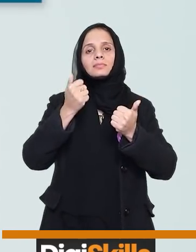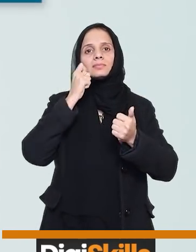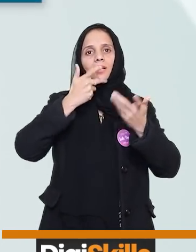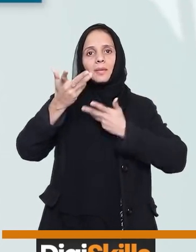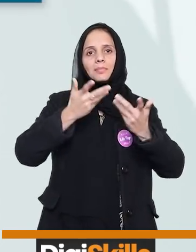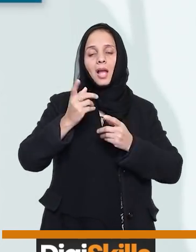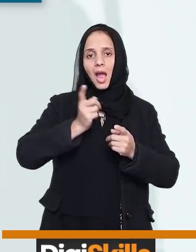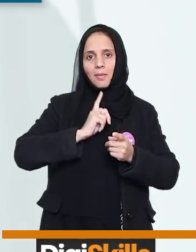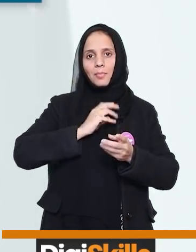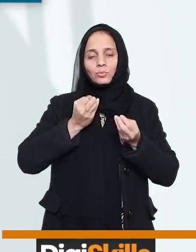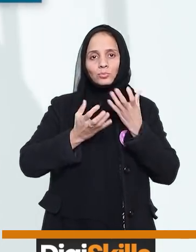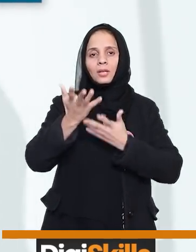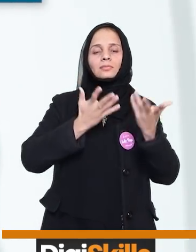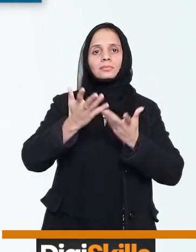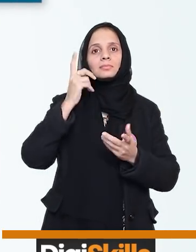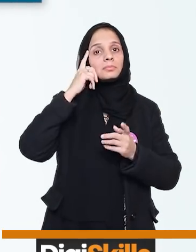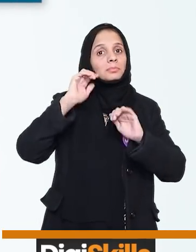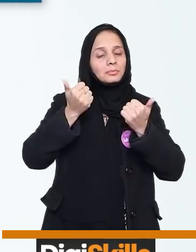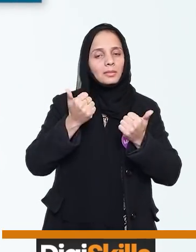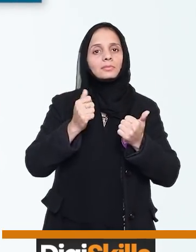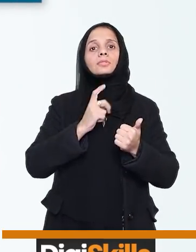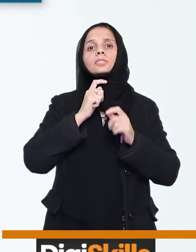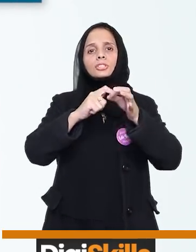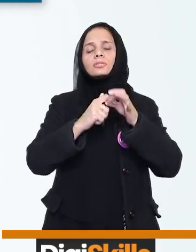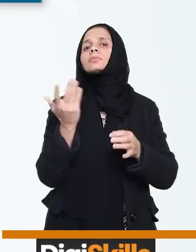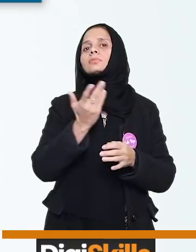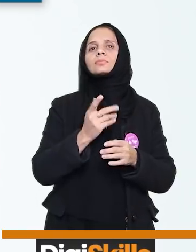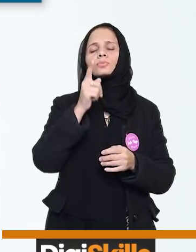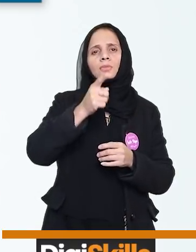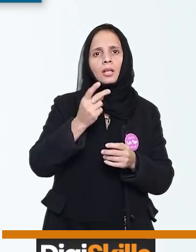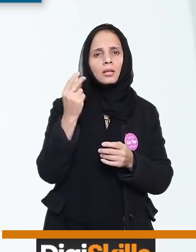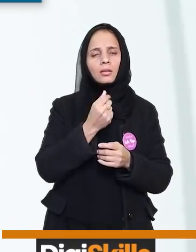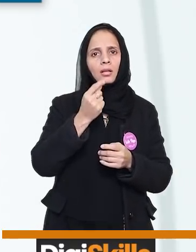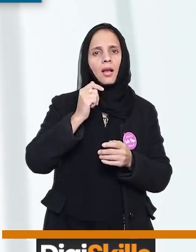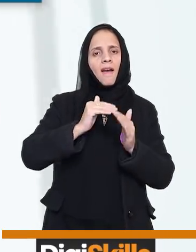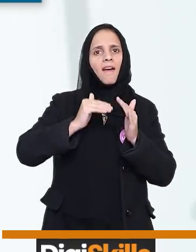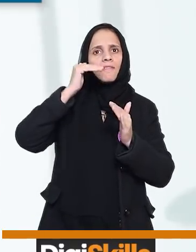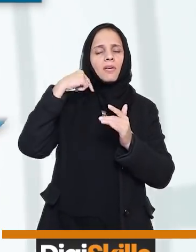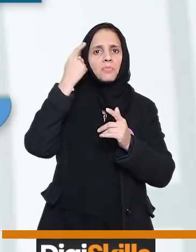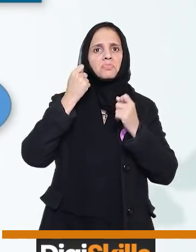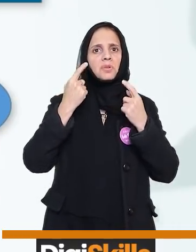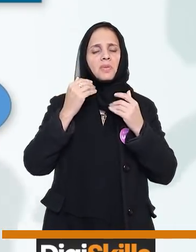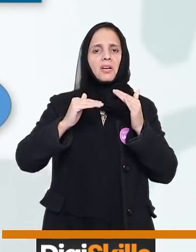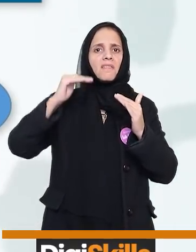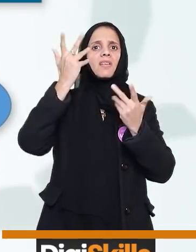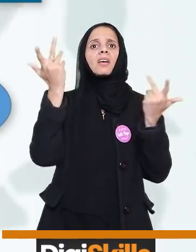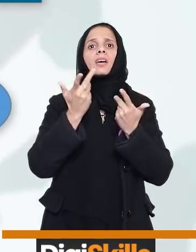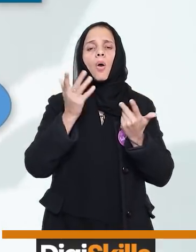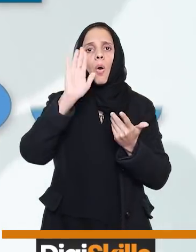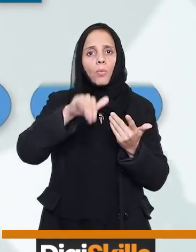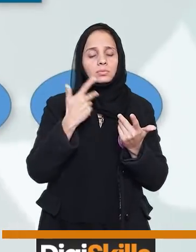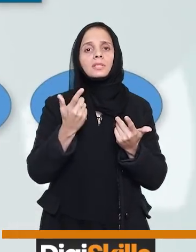سکسیسفل انٹرپرینور سے پوچھا جائے کہ آپ نے اتنا فیم،